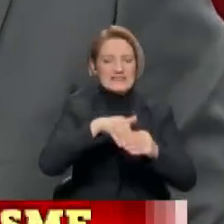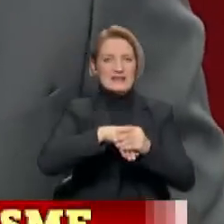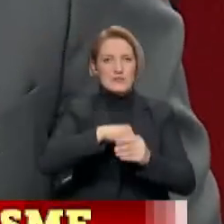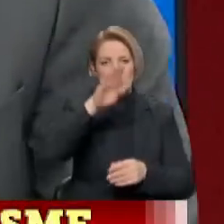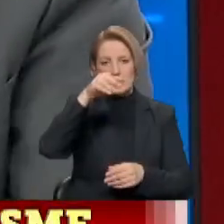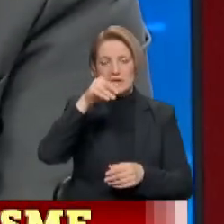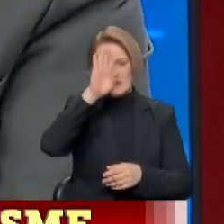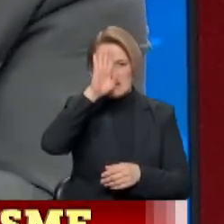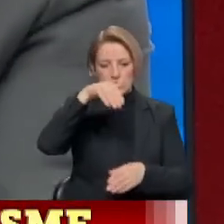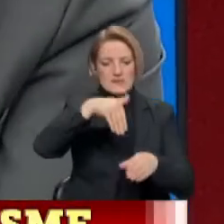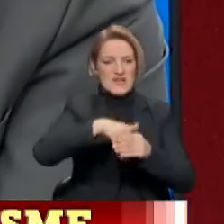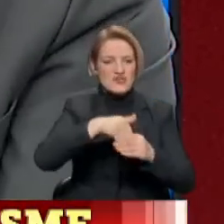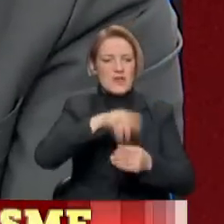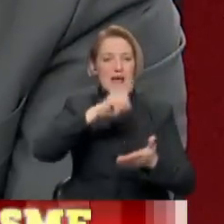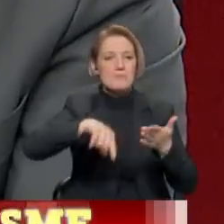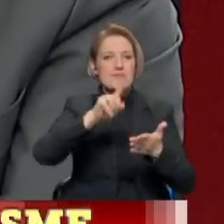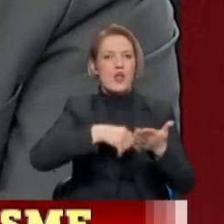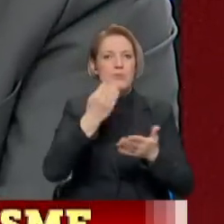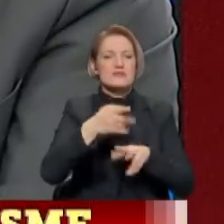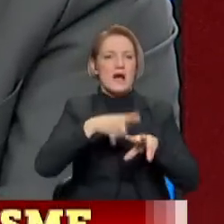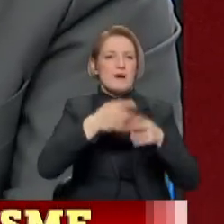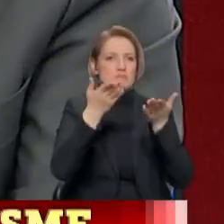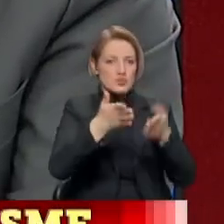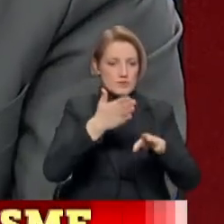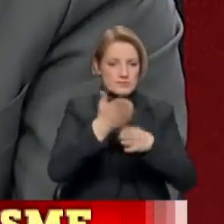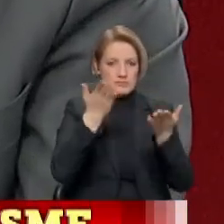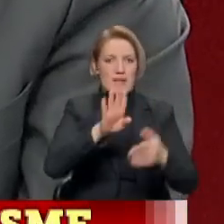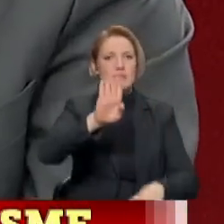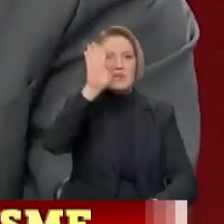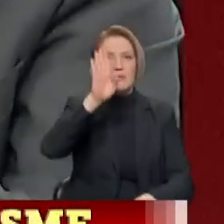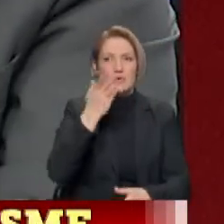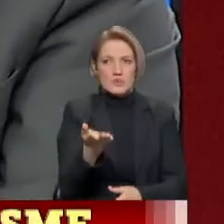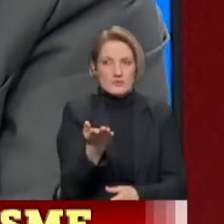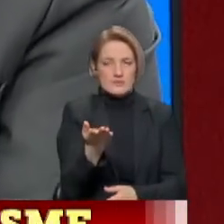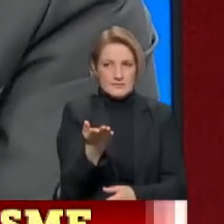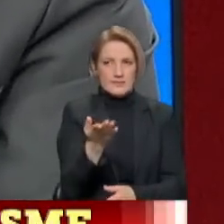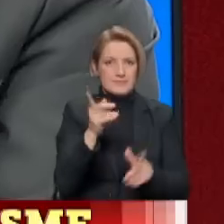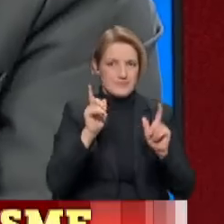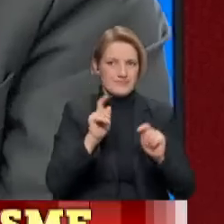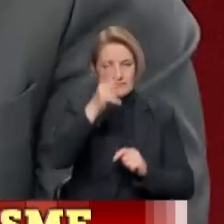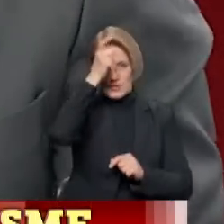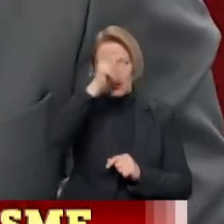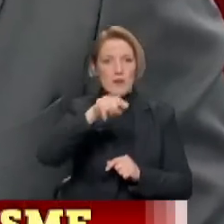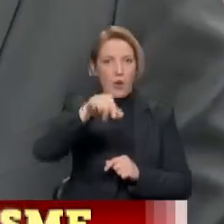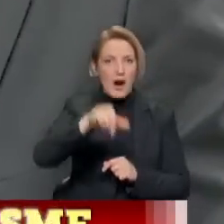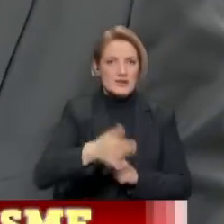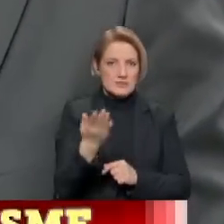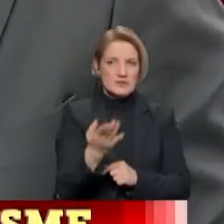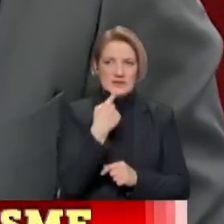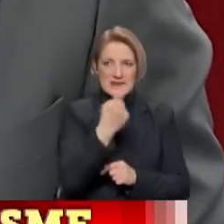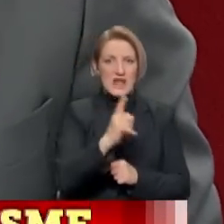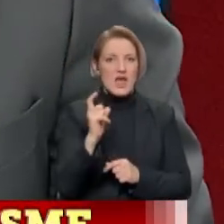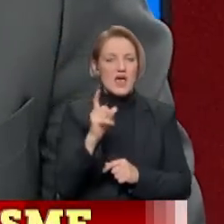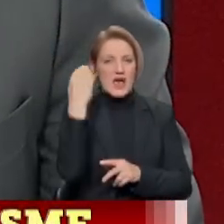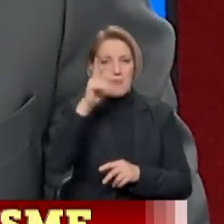iptal edilmesidir. Türkiye'yi bu duruma düşürmektir. Demokrasimizi zaafa uğratmaktır. Türkiye bunu hak ediyor mu dedi. Bir